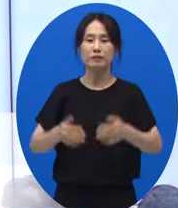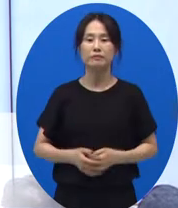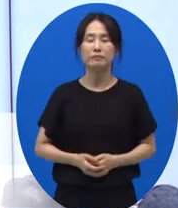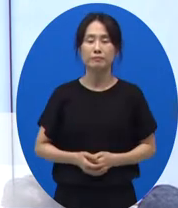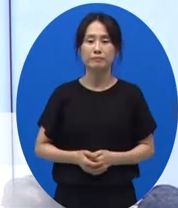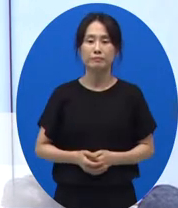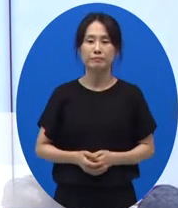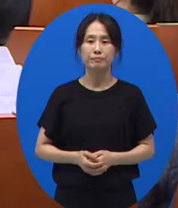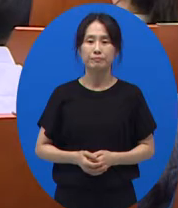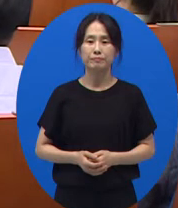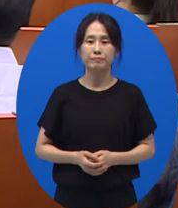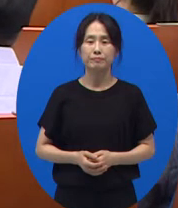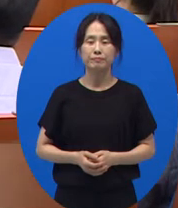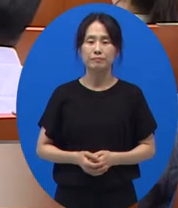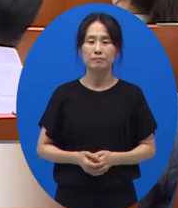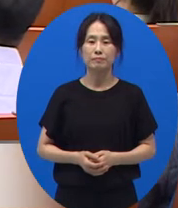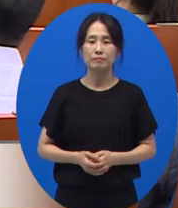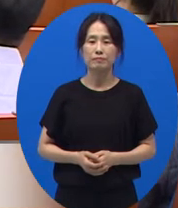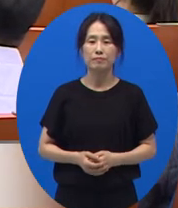취재했습니다.